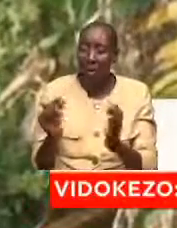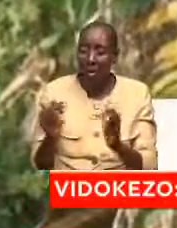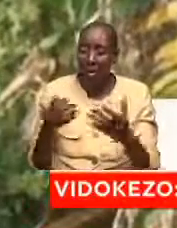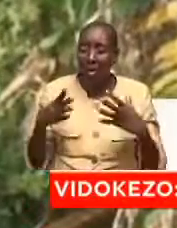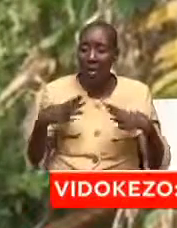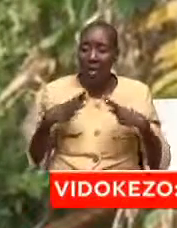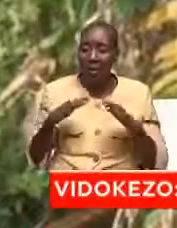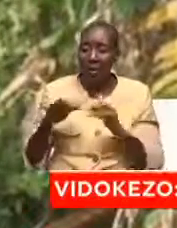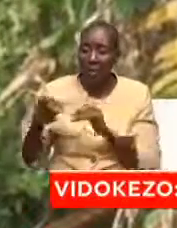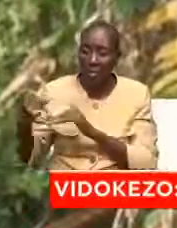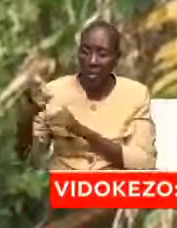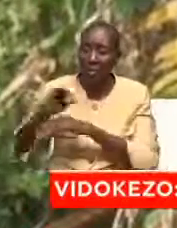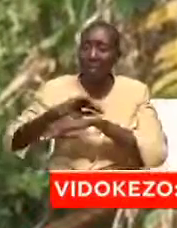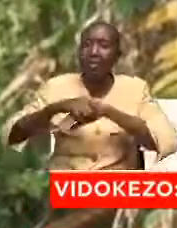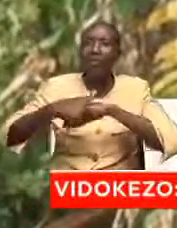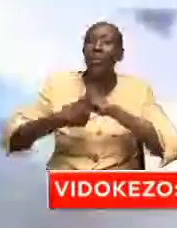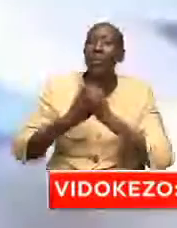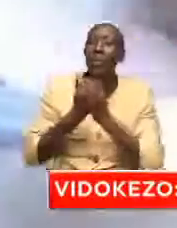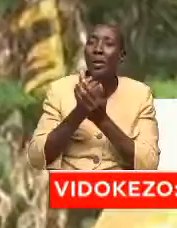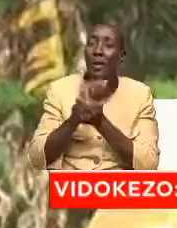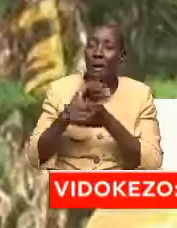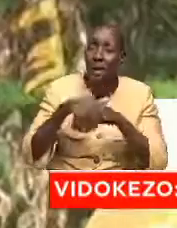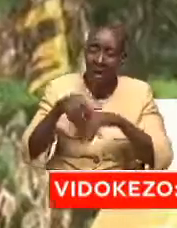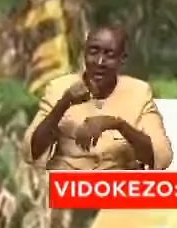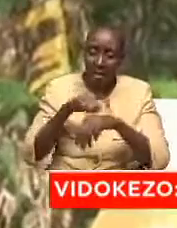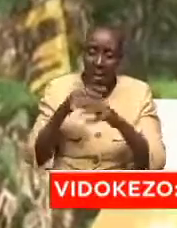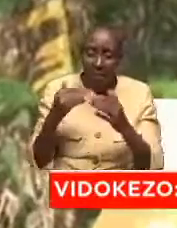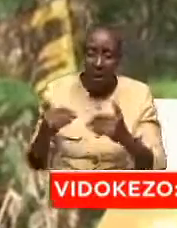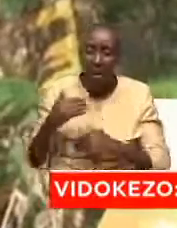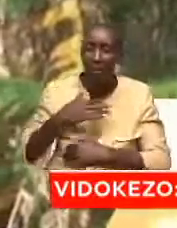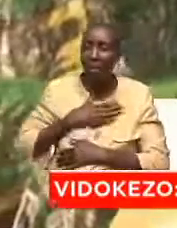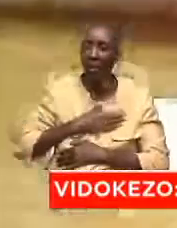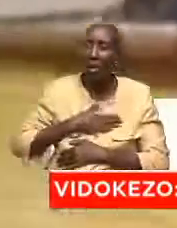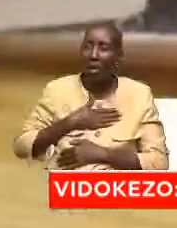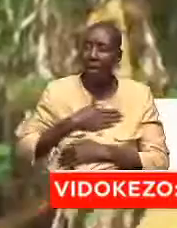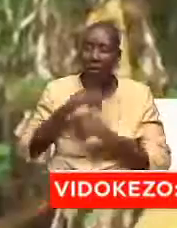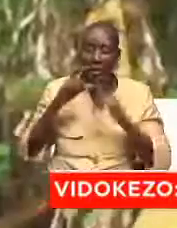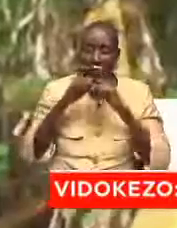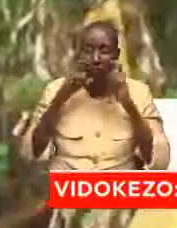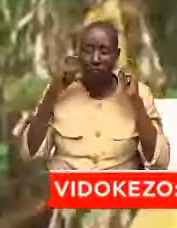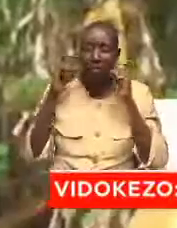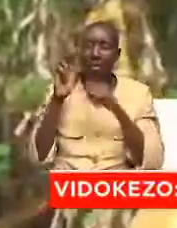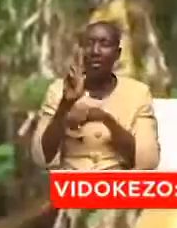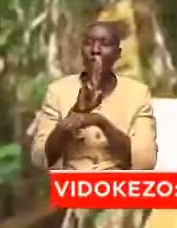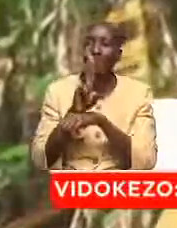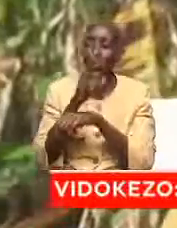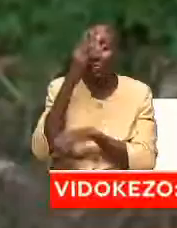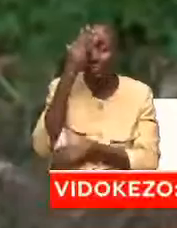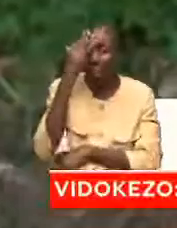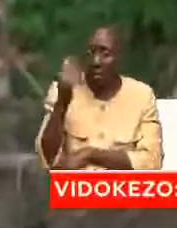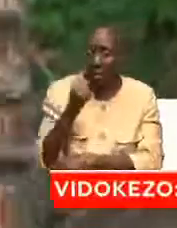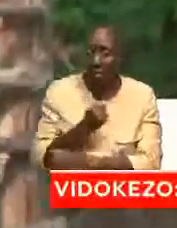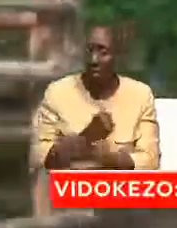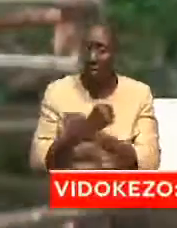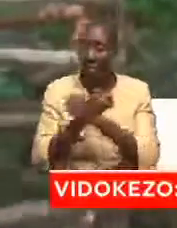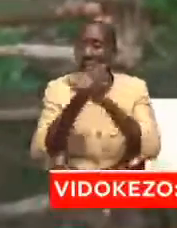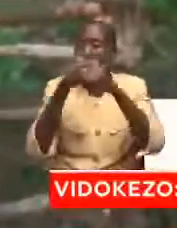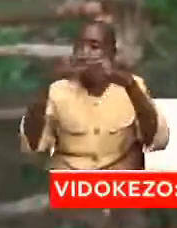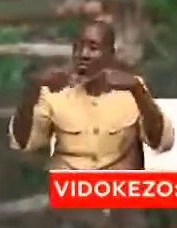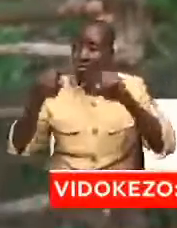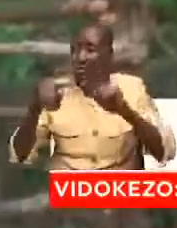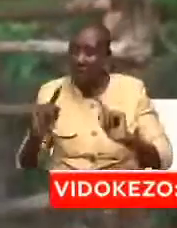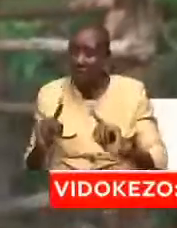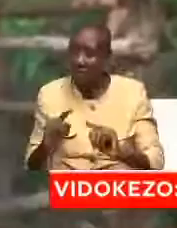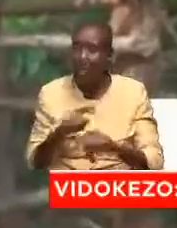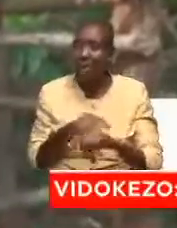kando na kuosha mkono penye imefika, ni kwamba tafadhali tumia hiki kifaa ili uweze kujiprotect. Wakati huo